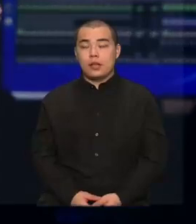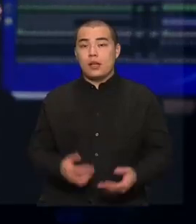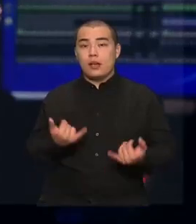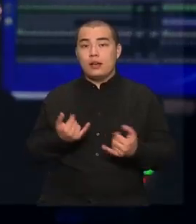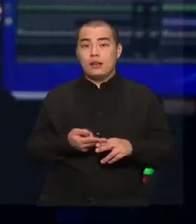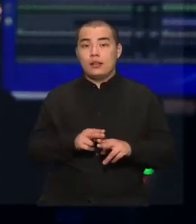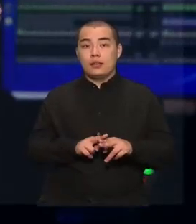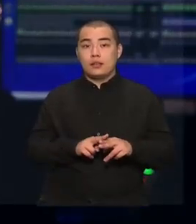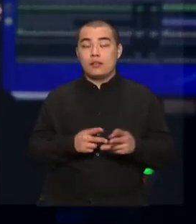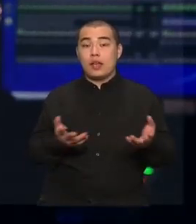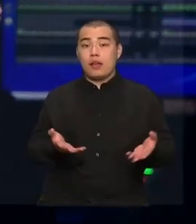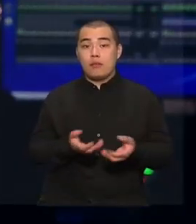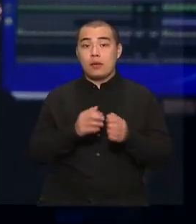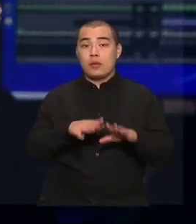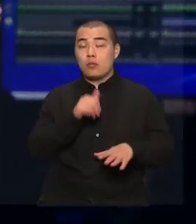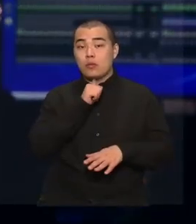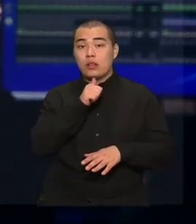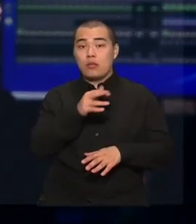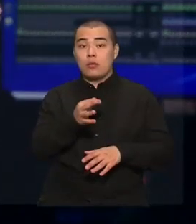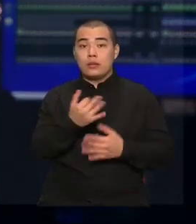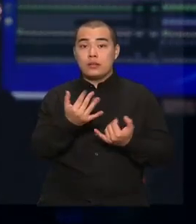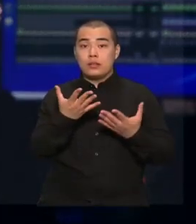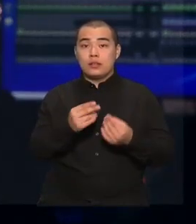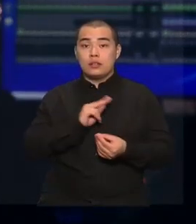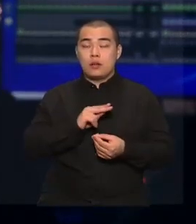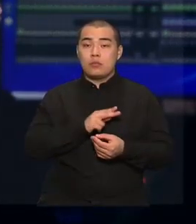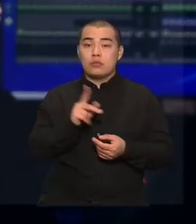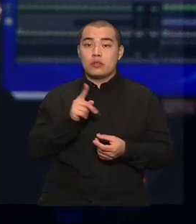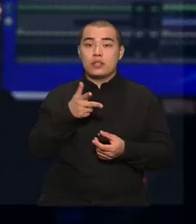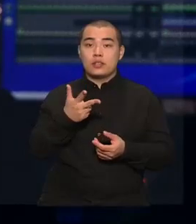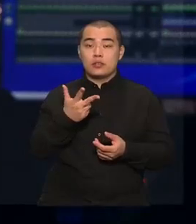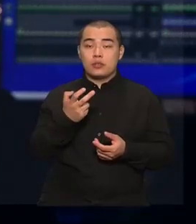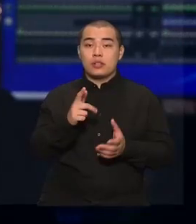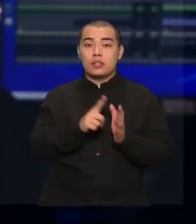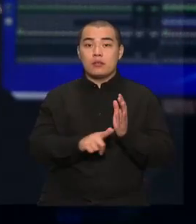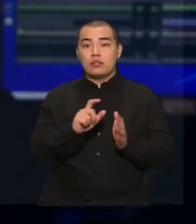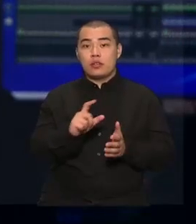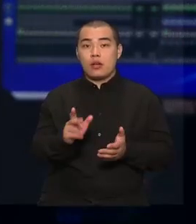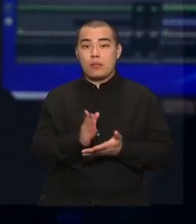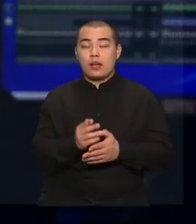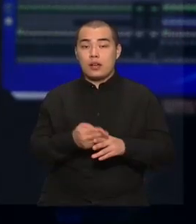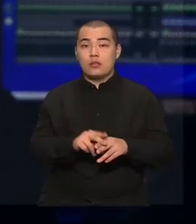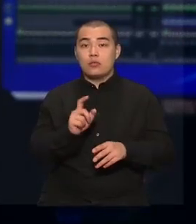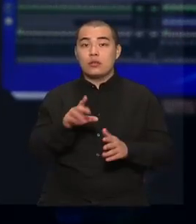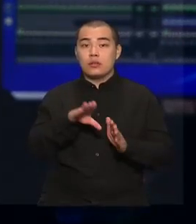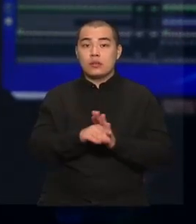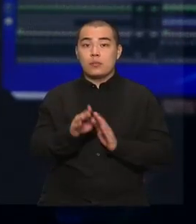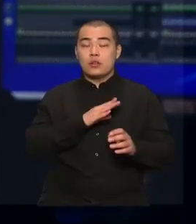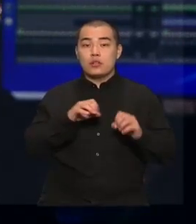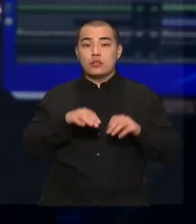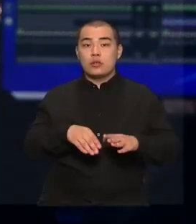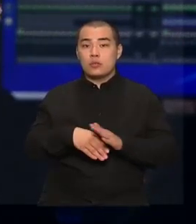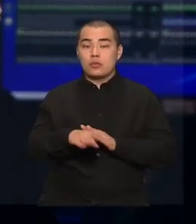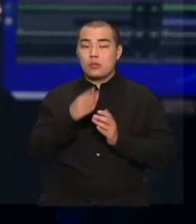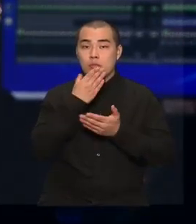В эвакуационных пунктах Кустанайской области сейчас находится около 370 человек. Это люди, которые приняли решение